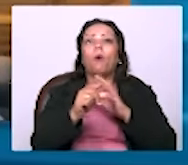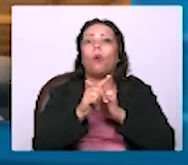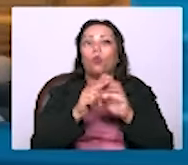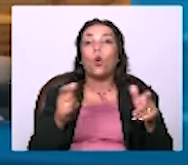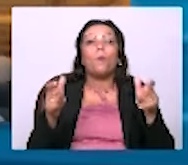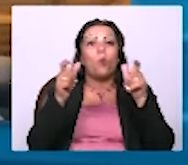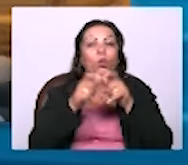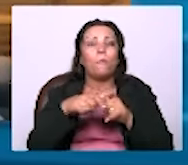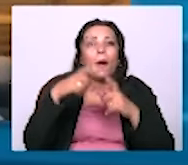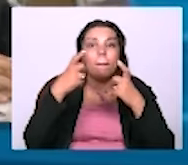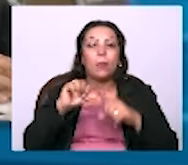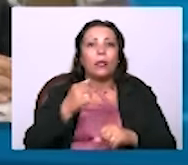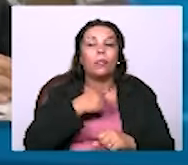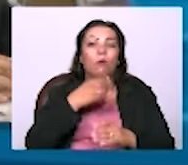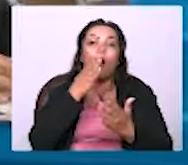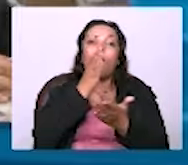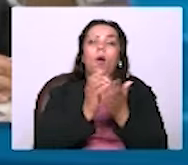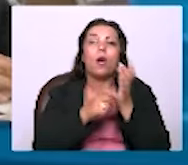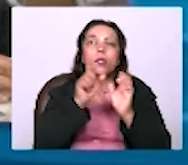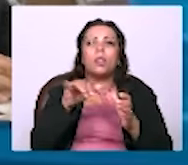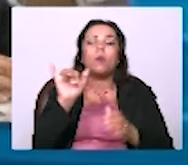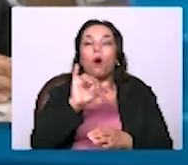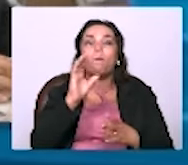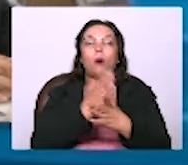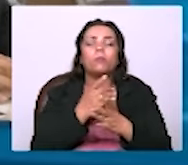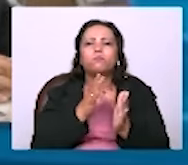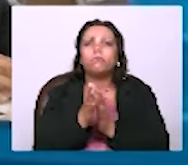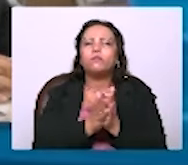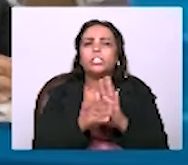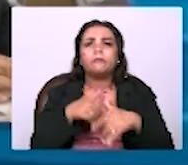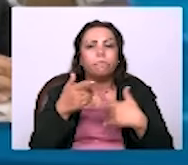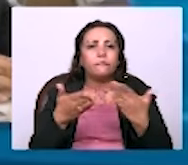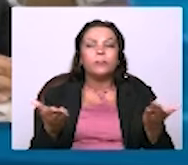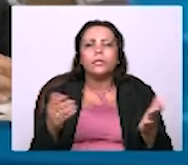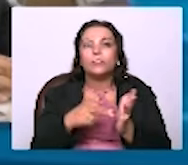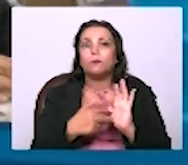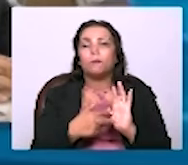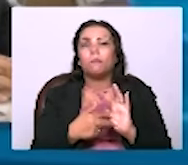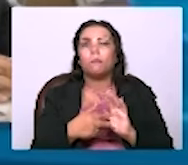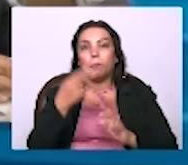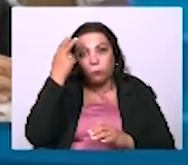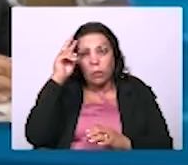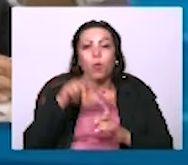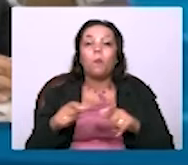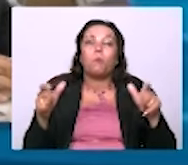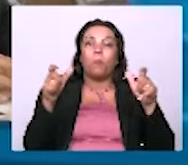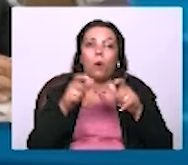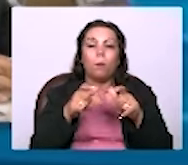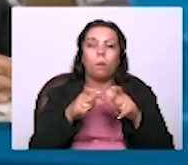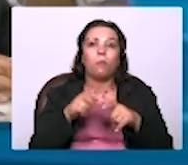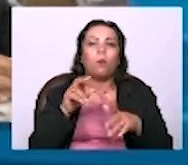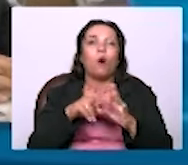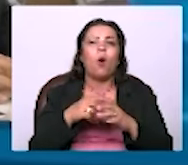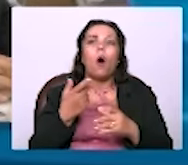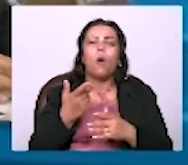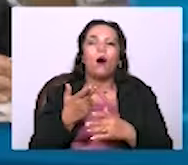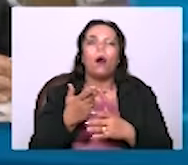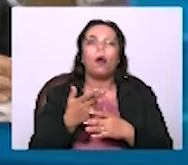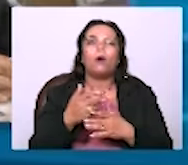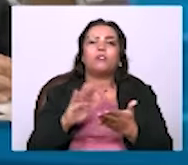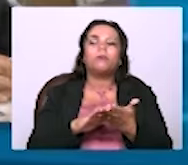المجتمع المدني وحقوق الانسان كانت ايضا من المسائل المصاره بمعنى ان المجتمع المدني وهو الفضاء الجمعيات